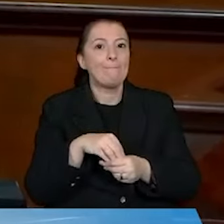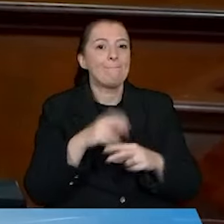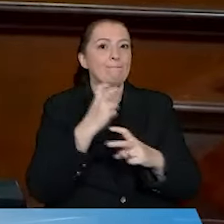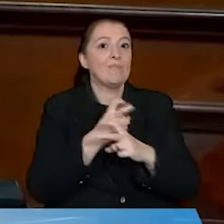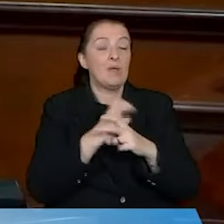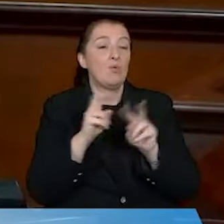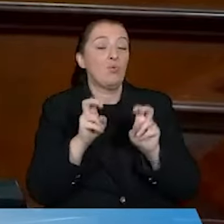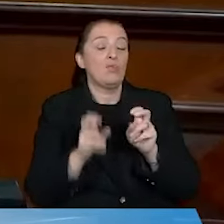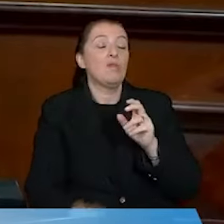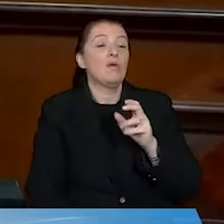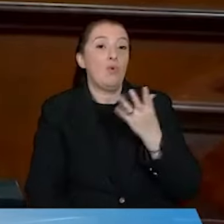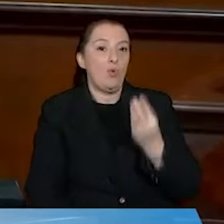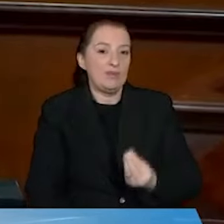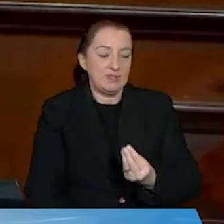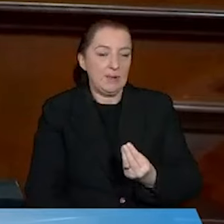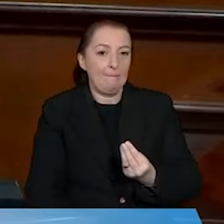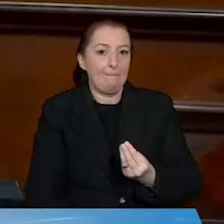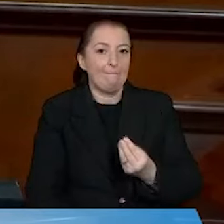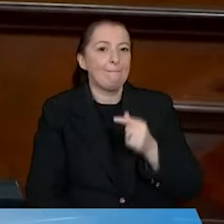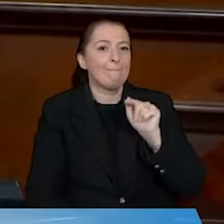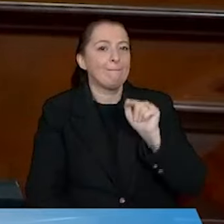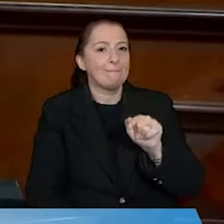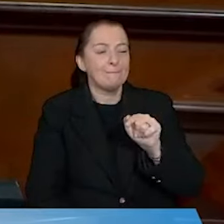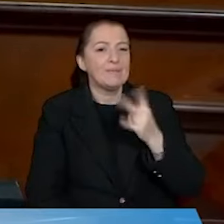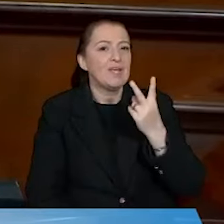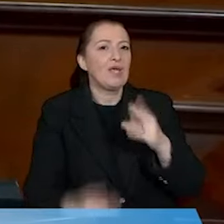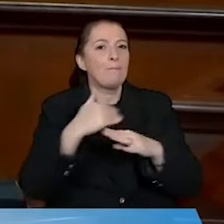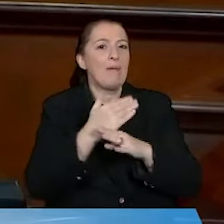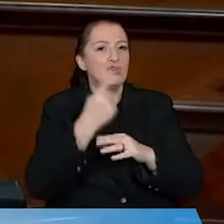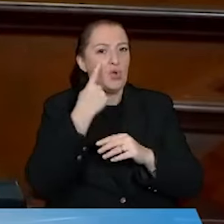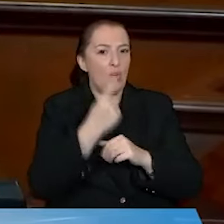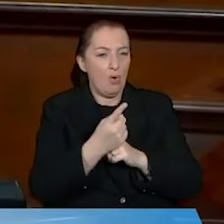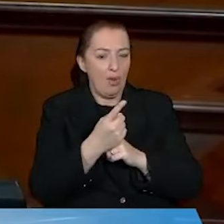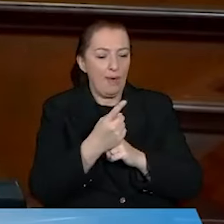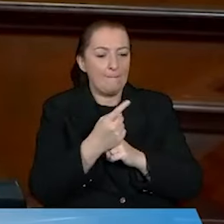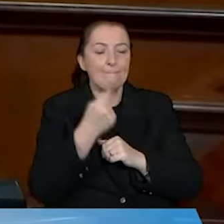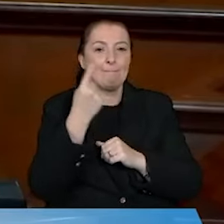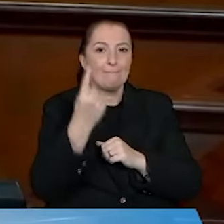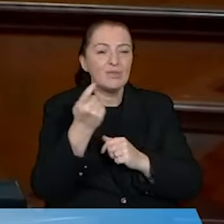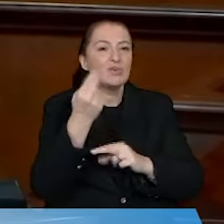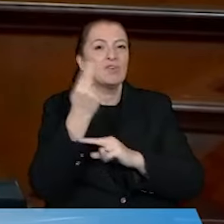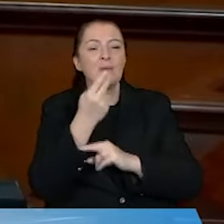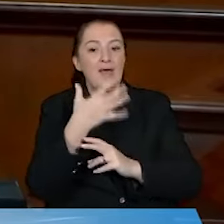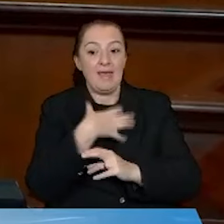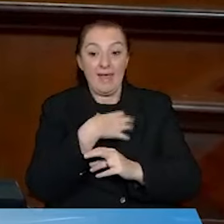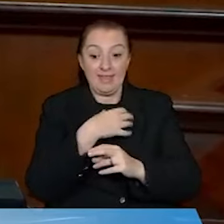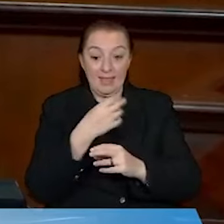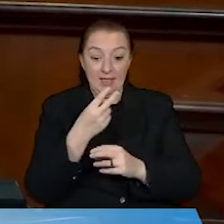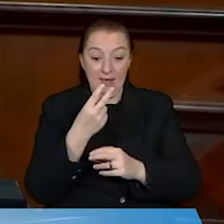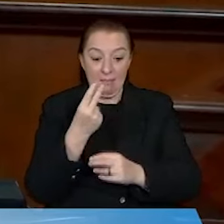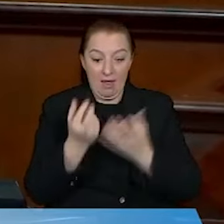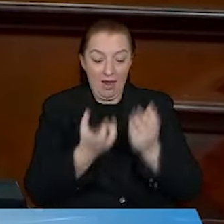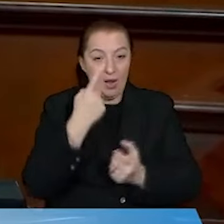riskli hususların bulunması. Bunu iki parça halinde değerlendirmemiz gerekiyor. Bir, şirket öz kaynaklarının yıllar